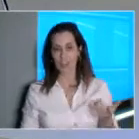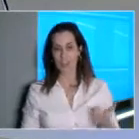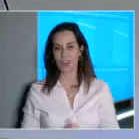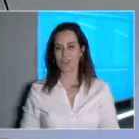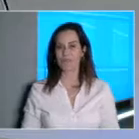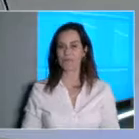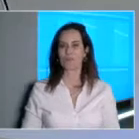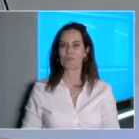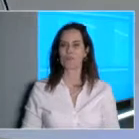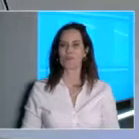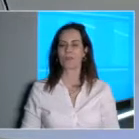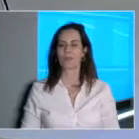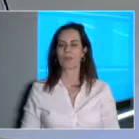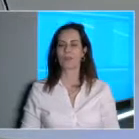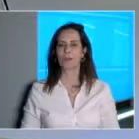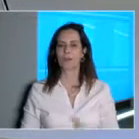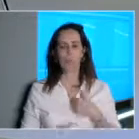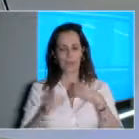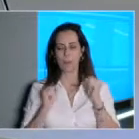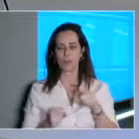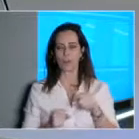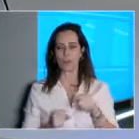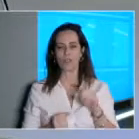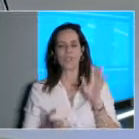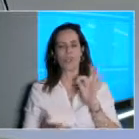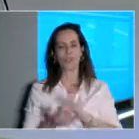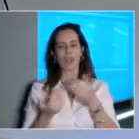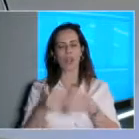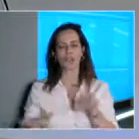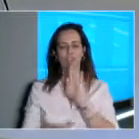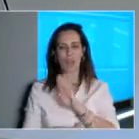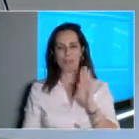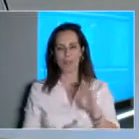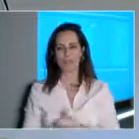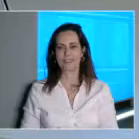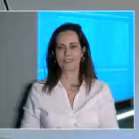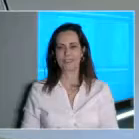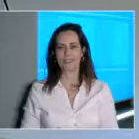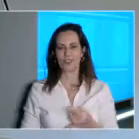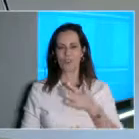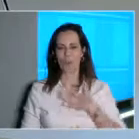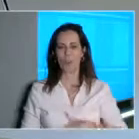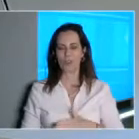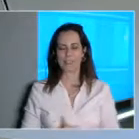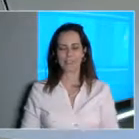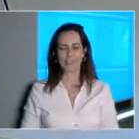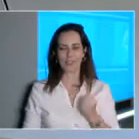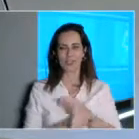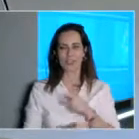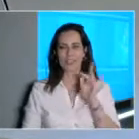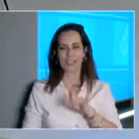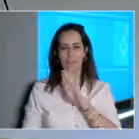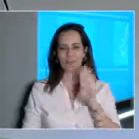אתה יודע. כן. אבל אני בטוח שנוגע בנקודות הרגישות אהוד ברק, שהוא רוצה להיכנס בנתניהו.